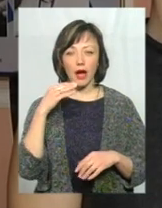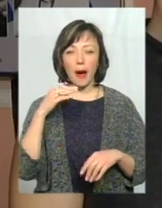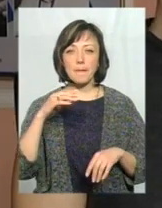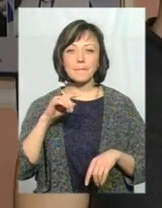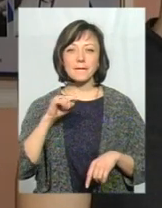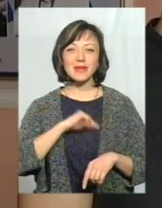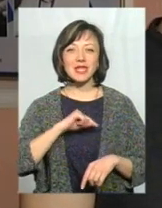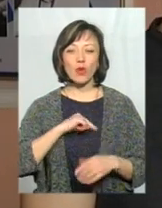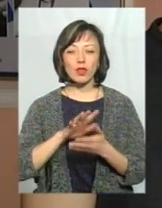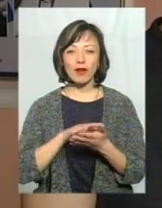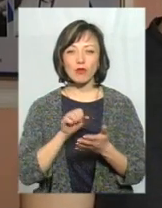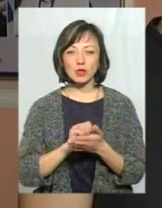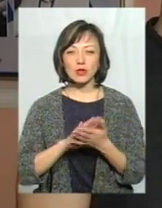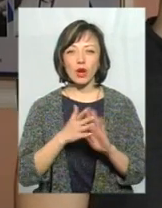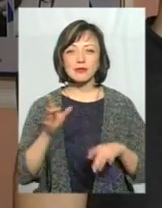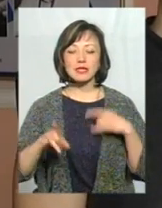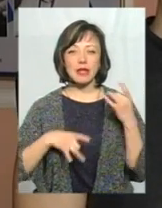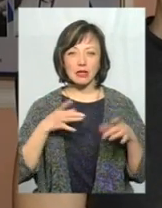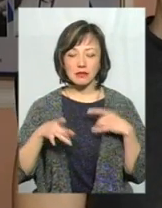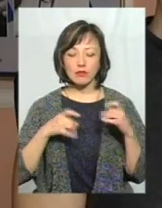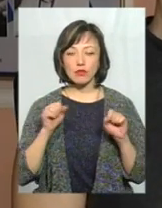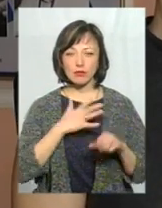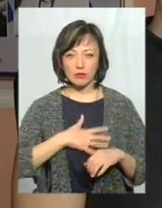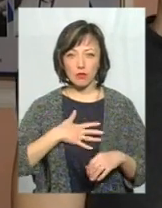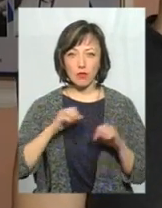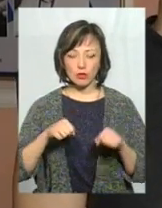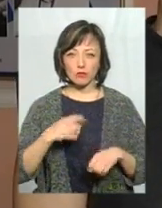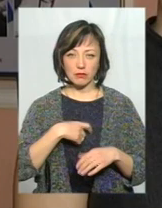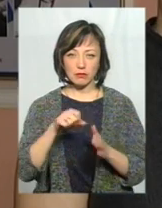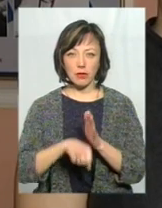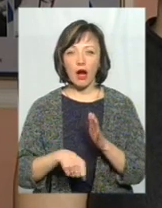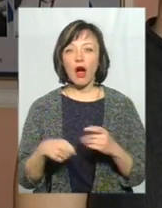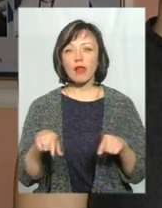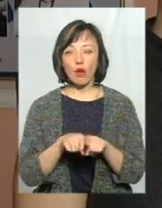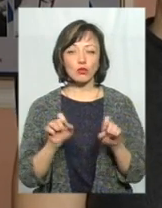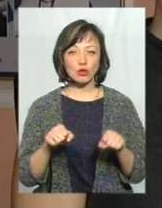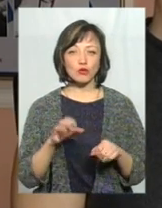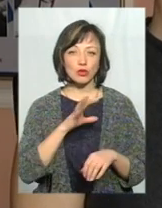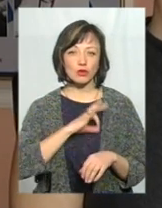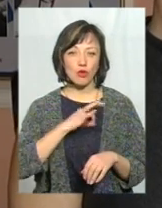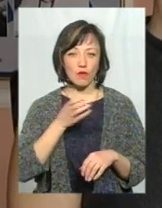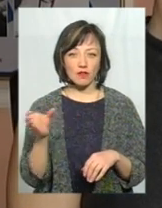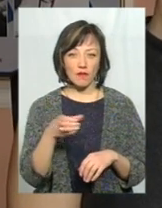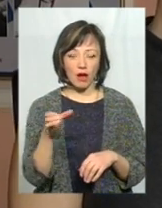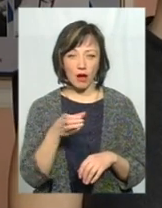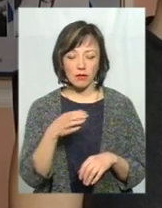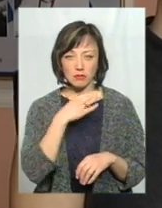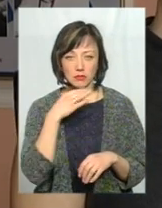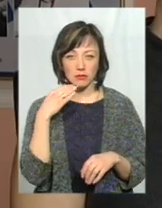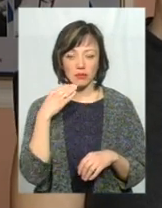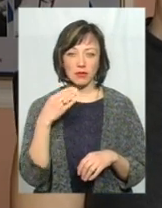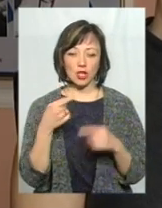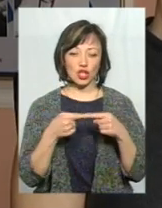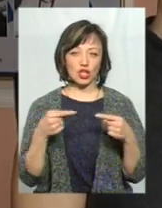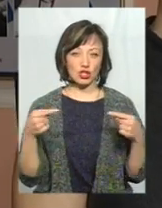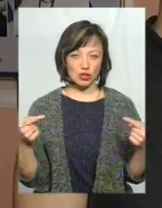психотравмуючих ситуацій, стресів можуть приводити до суїциду. Також може бути зловживання алкоголем